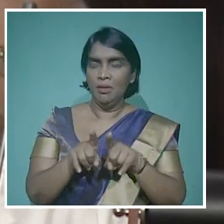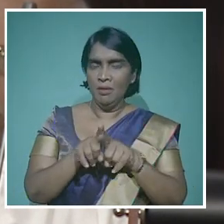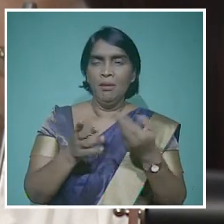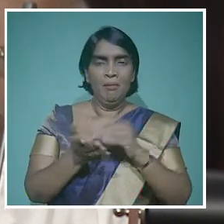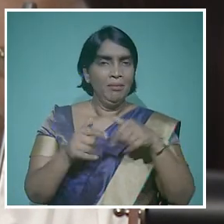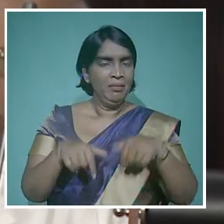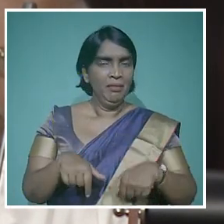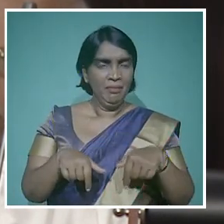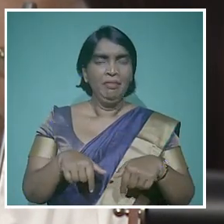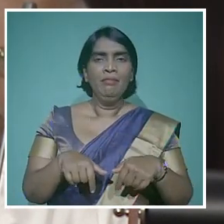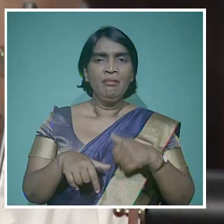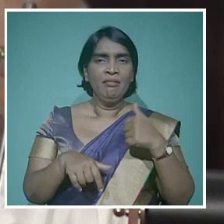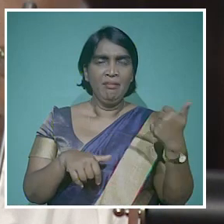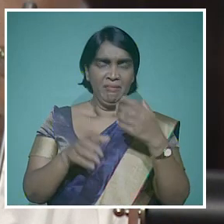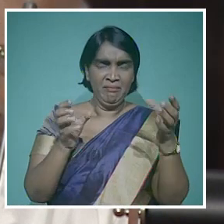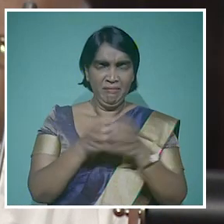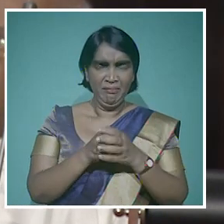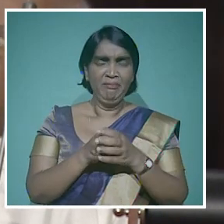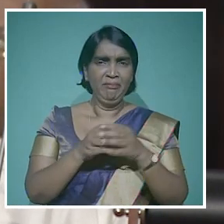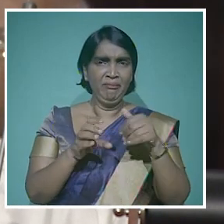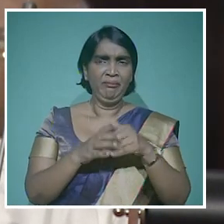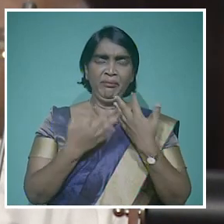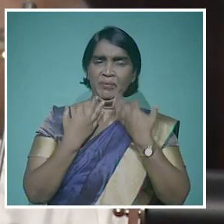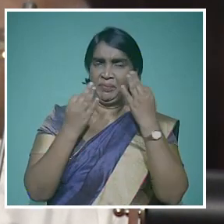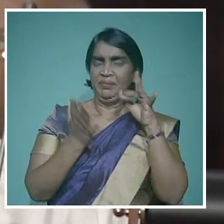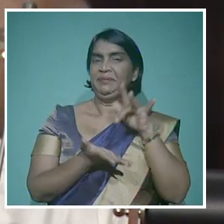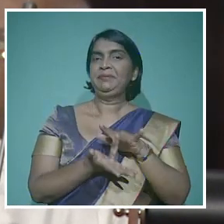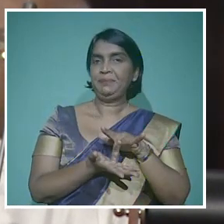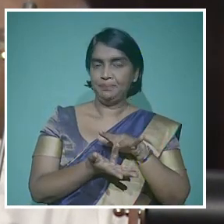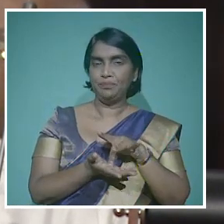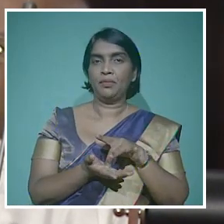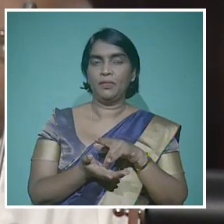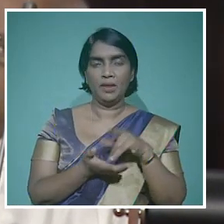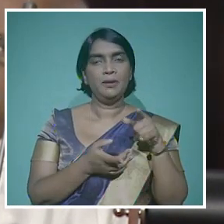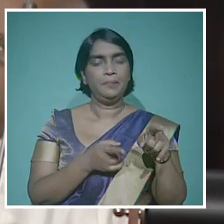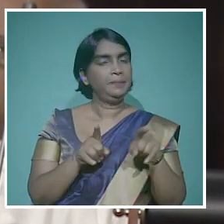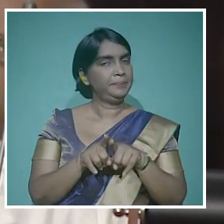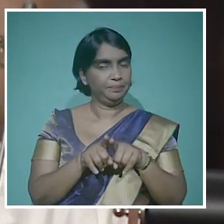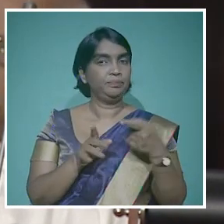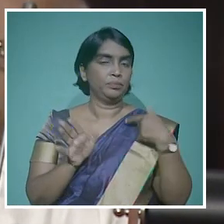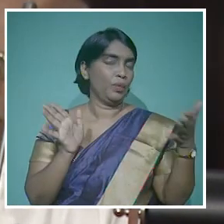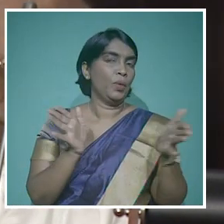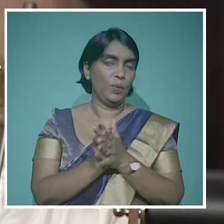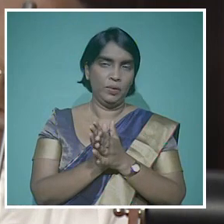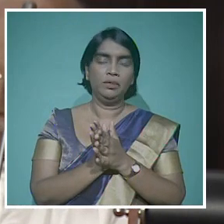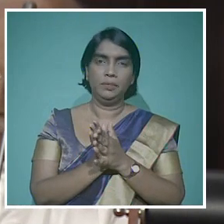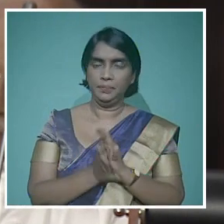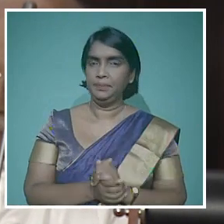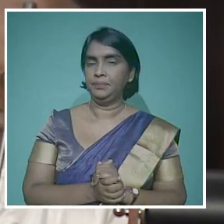අද මේ අලුත් කණ්ඩායමක් ඉන්ඩිපෙන්ඩන්ට් කොන්ට්‍රැක්ටර්ස් සබ් කොන්ට්‍රැක්ටර්ස් එයාත් අපි මේකට ඇතුල් කරගත